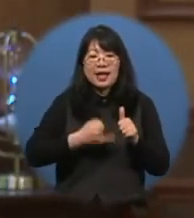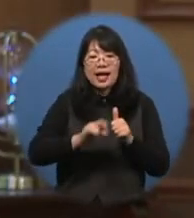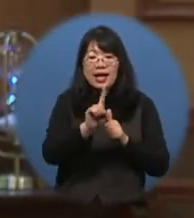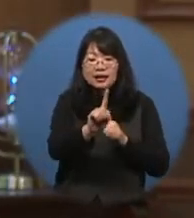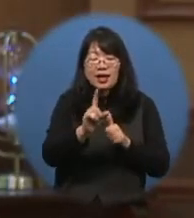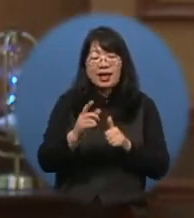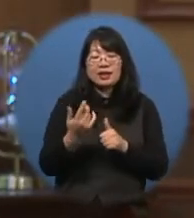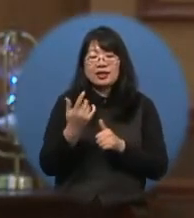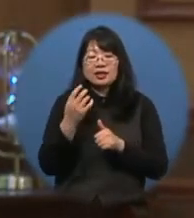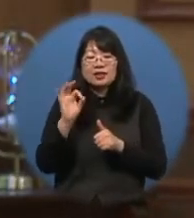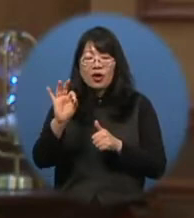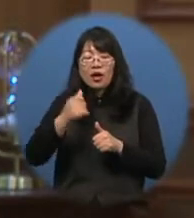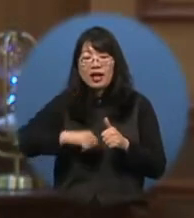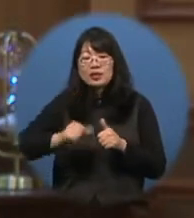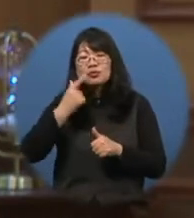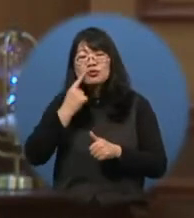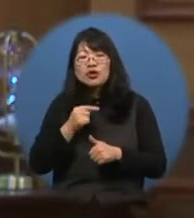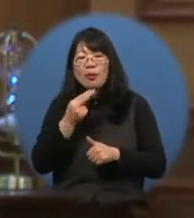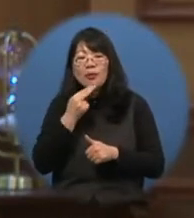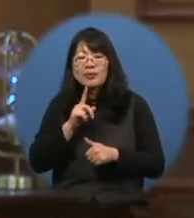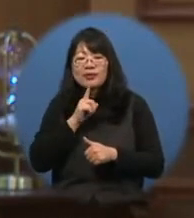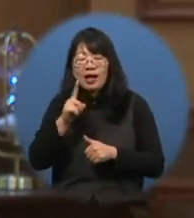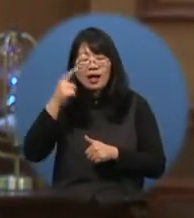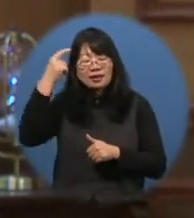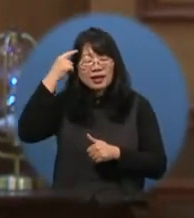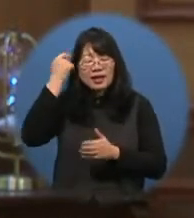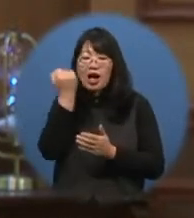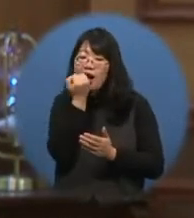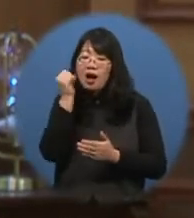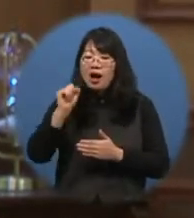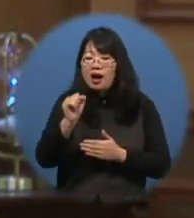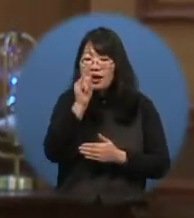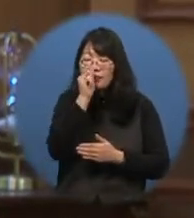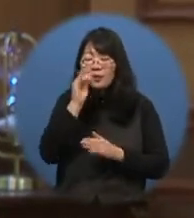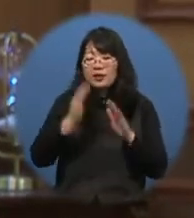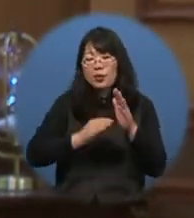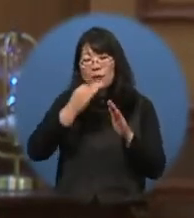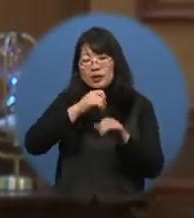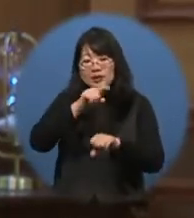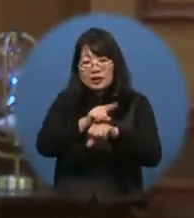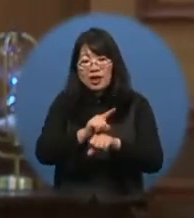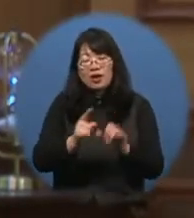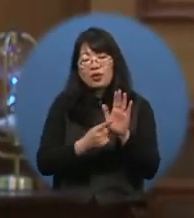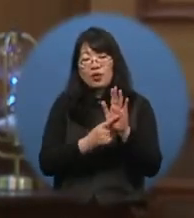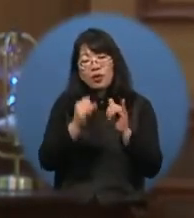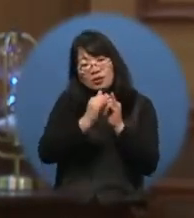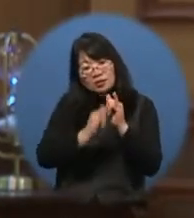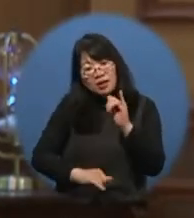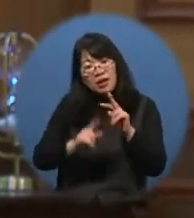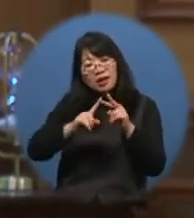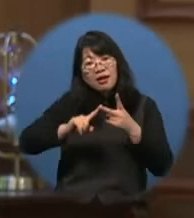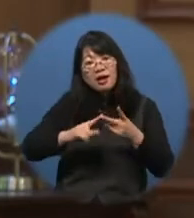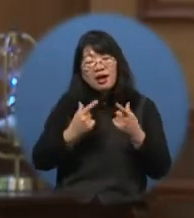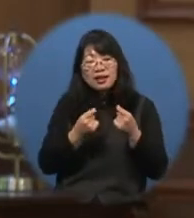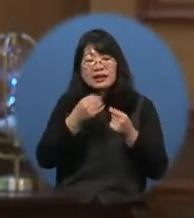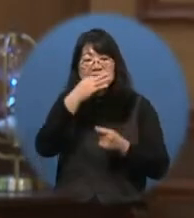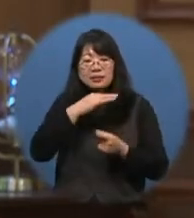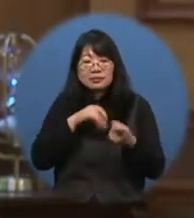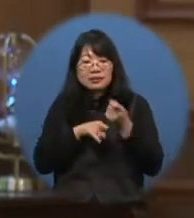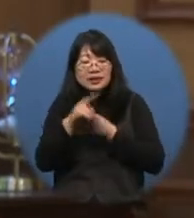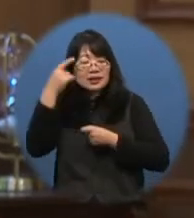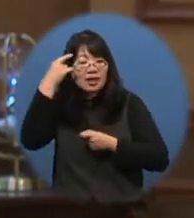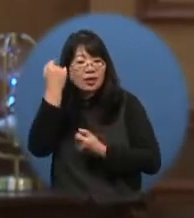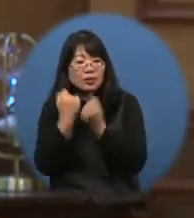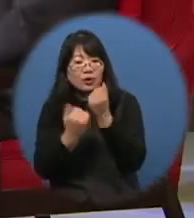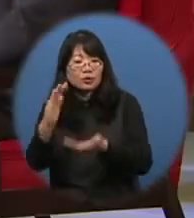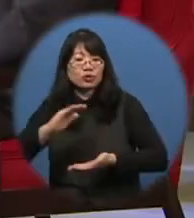부럽다, 뭐 지금도 머릿속에 그냥 딱 박혀있는 네, 네. 뭐 이런 그 공익성 광고의 역사랄까? 그것의 의미? 이것도 좀 설명해 주시면.